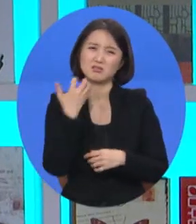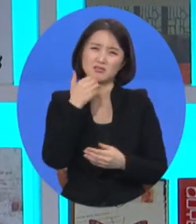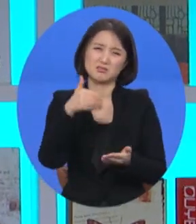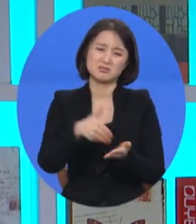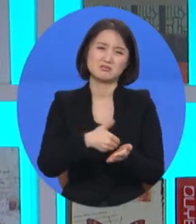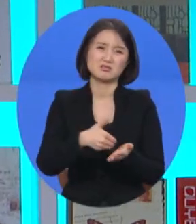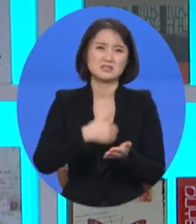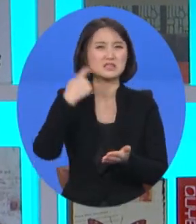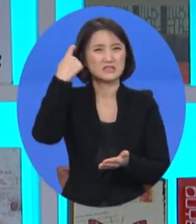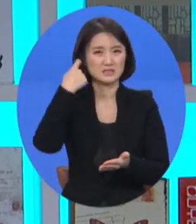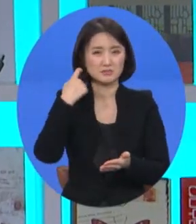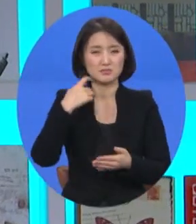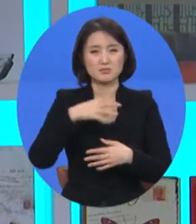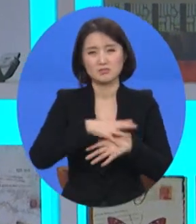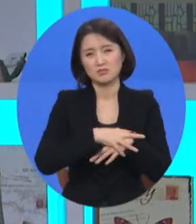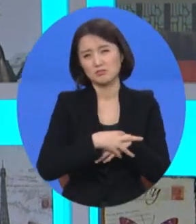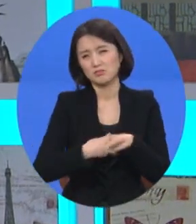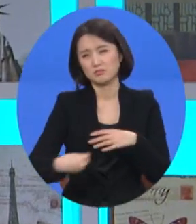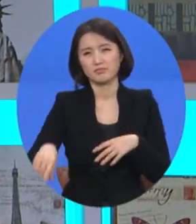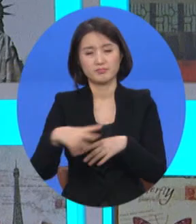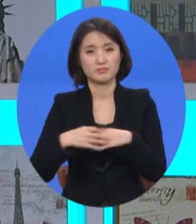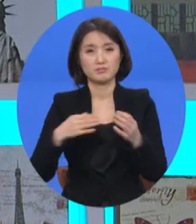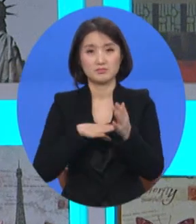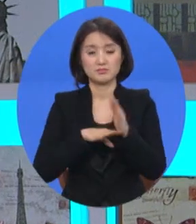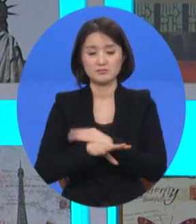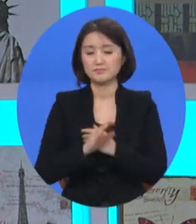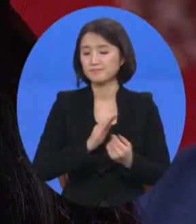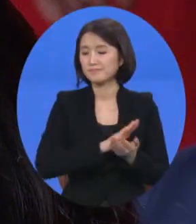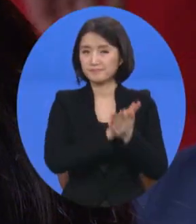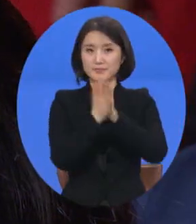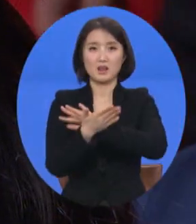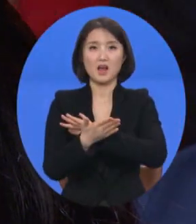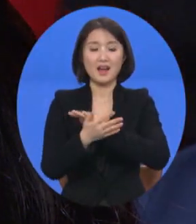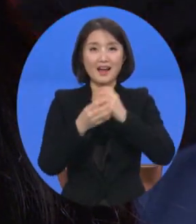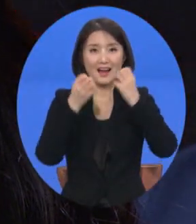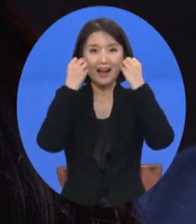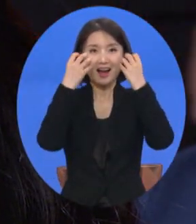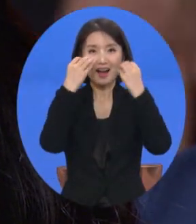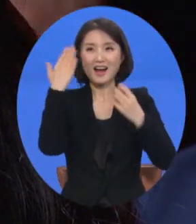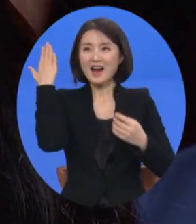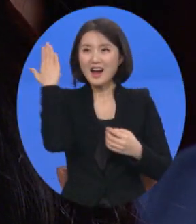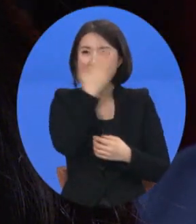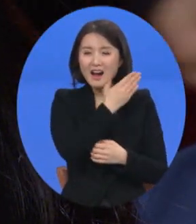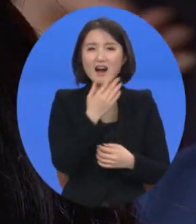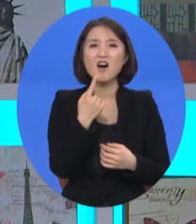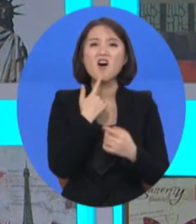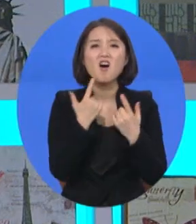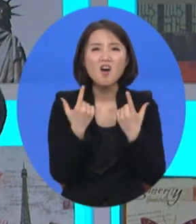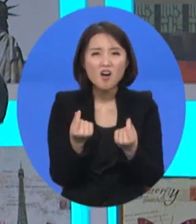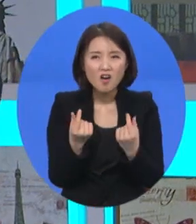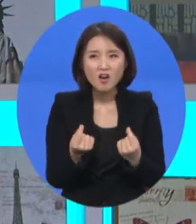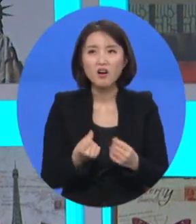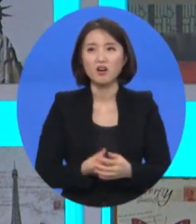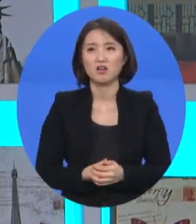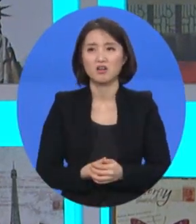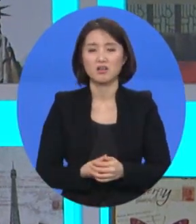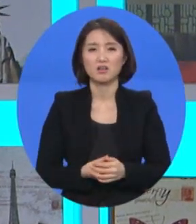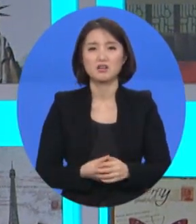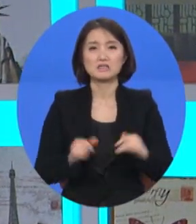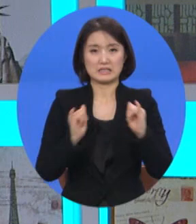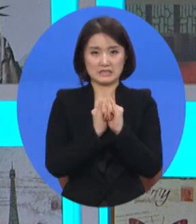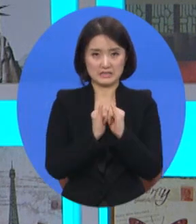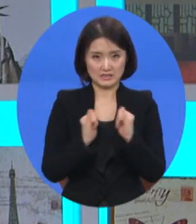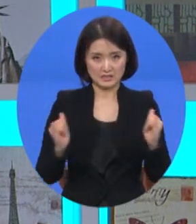갈고 나면 무리가 무지무지하게 선명해 지는 겁니다 그래서 그런 털갈이를 하는 짐승들 처럼 우리도 자기 자신을